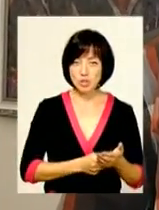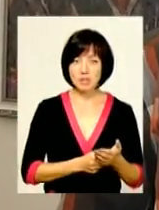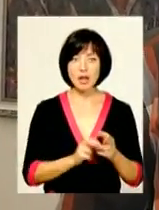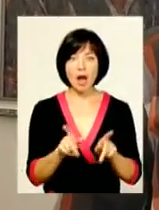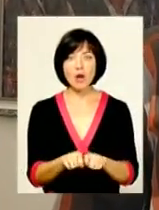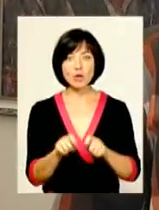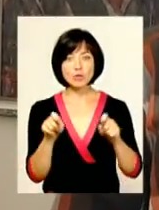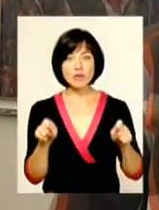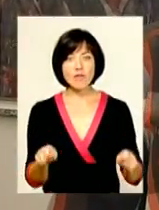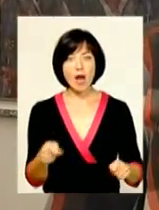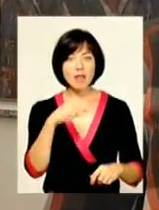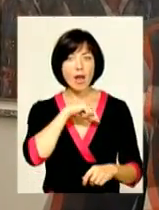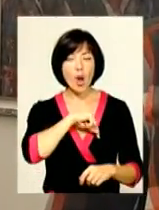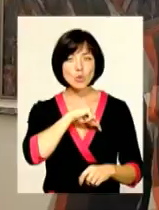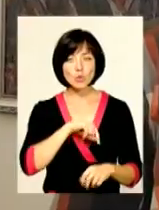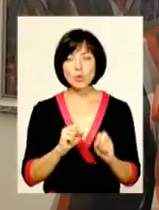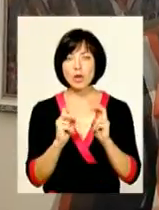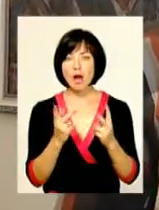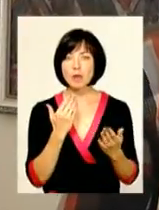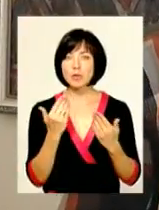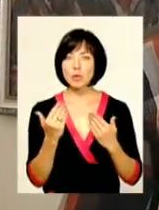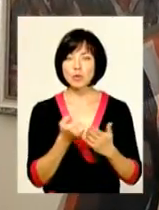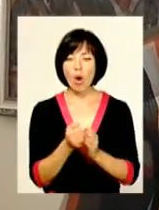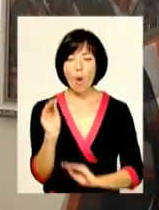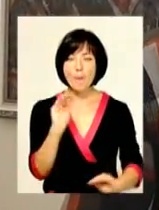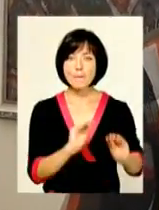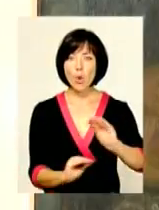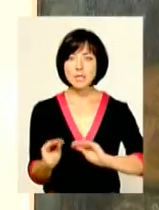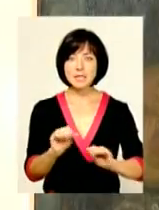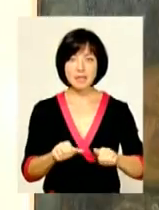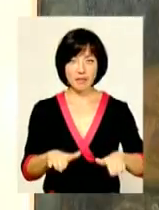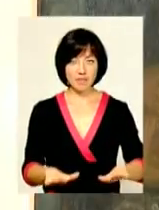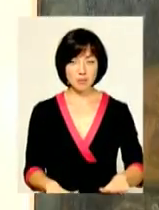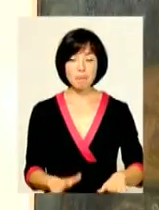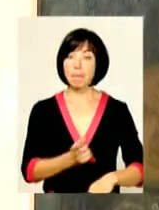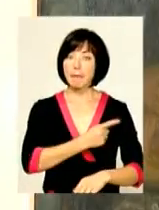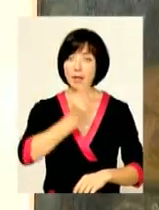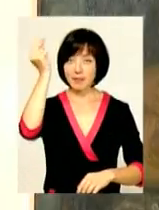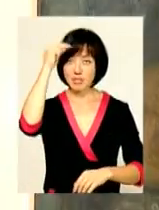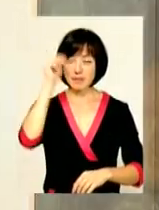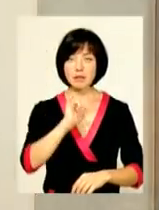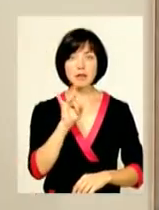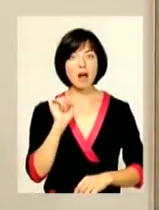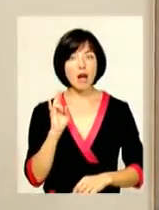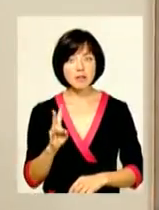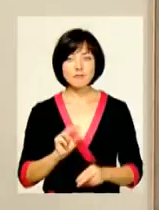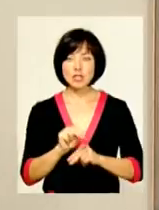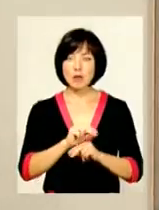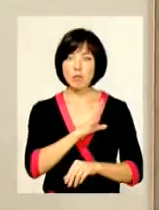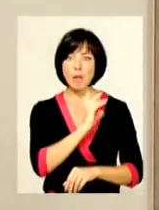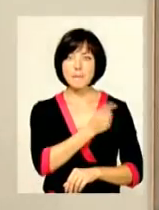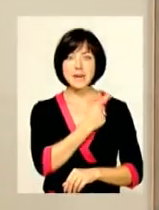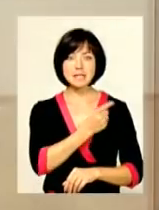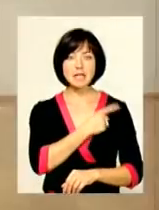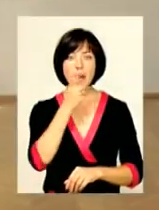він розкриває натуру, як він підходить до композиційних вирішень. Митець навчався в Ірані, але його вчителями були майстри